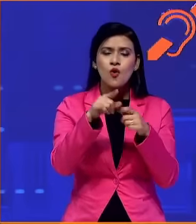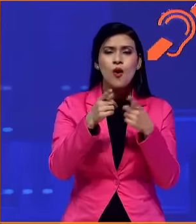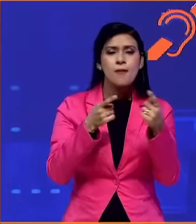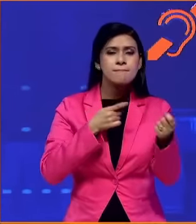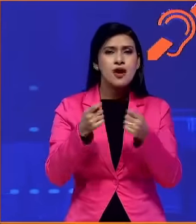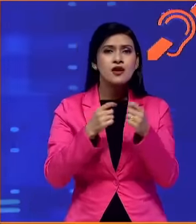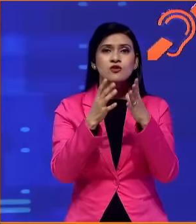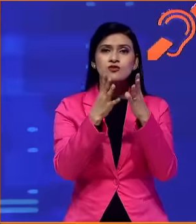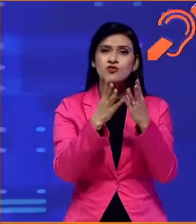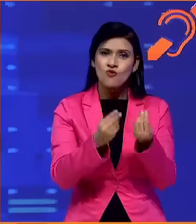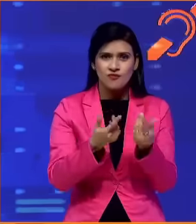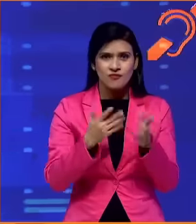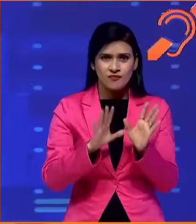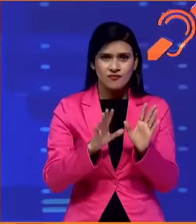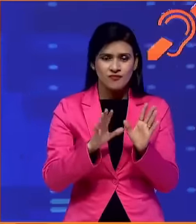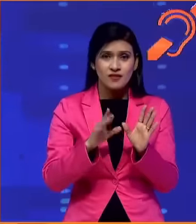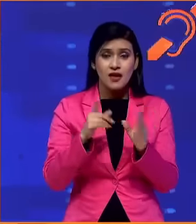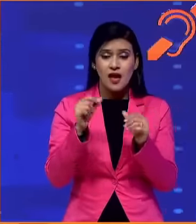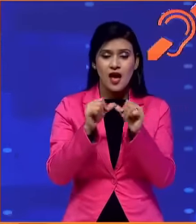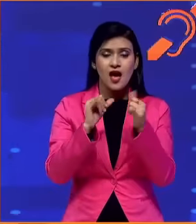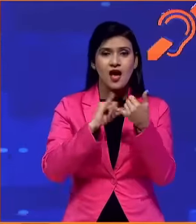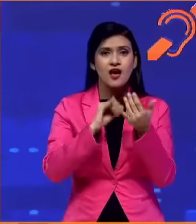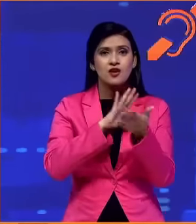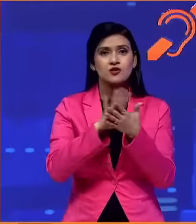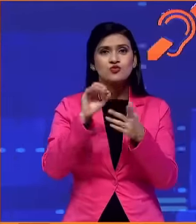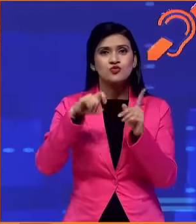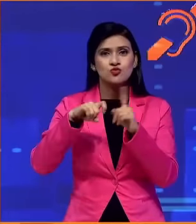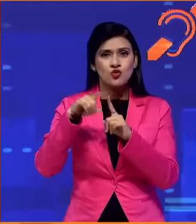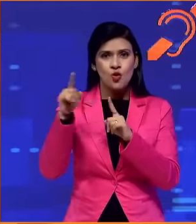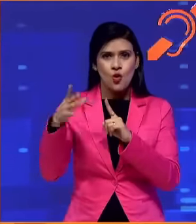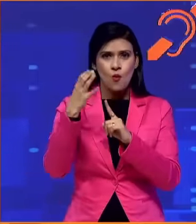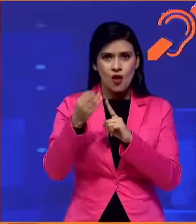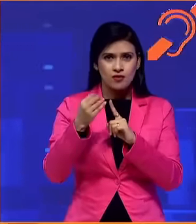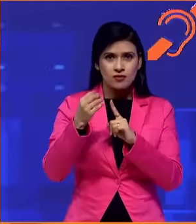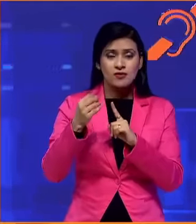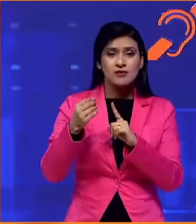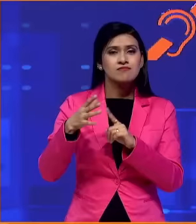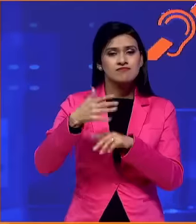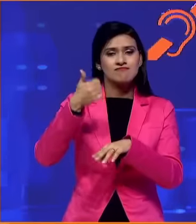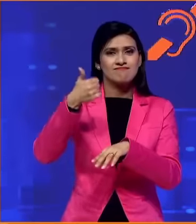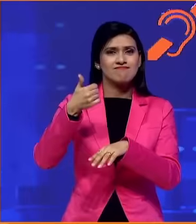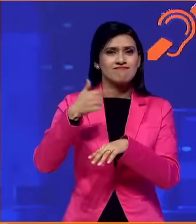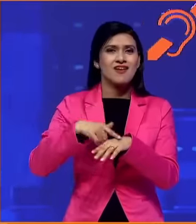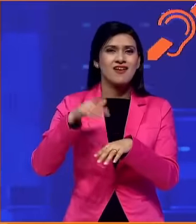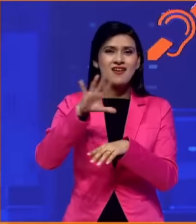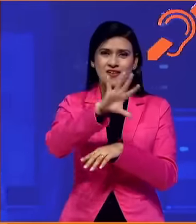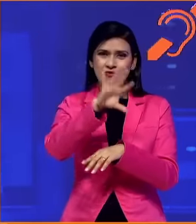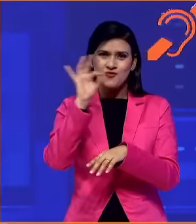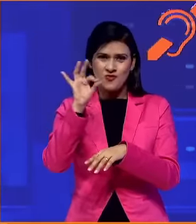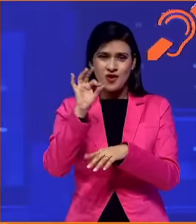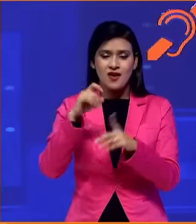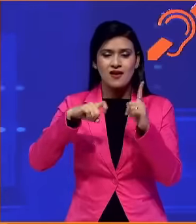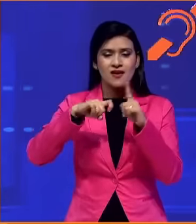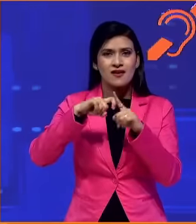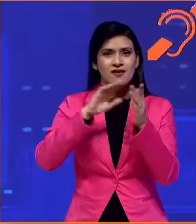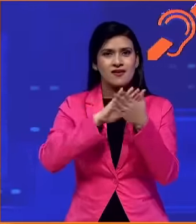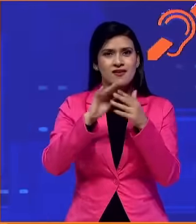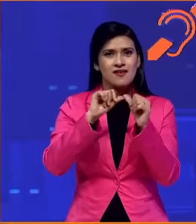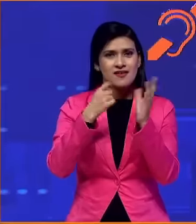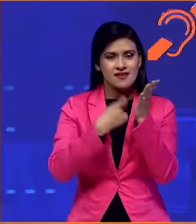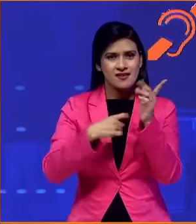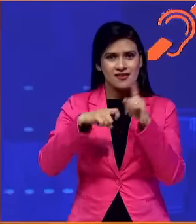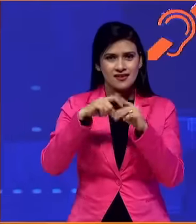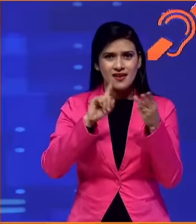कमानने अशोकगहलोतकोदिल्लीलाकर उन्हेंराष्ट्रीयअध्यक्षबनानाचाहा।खार्गेजी